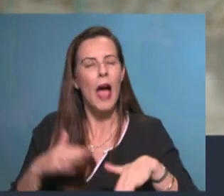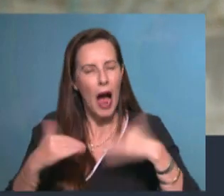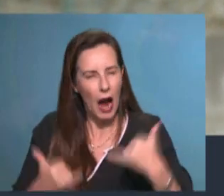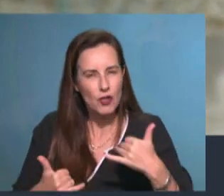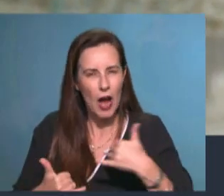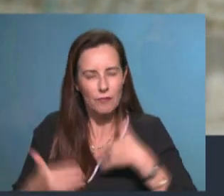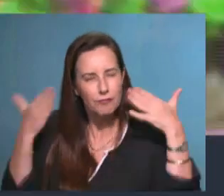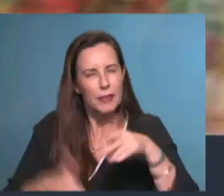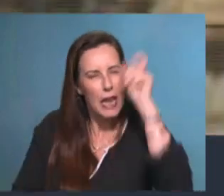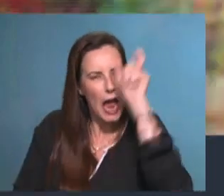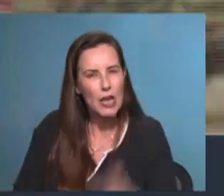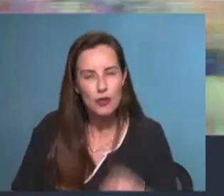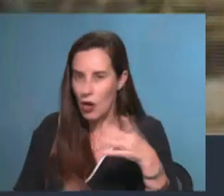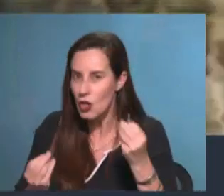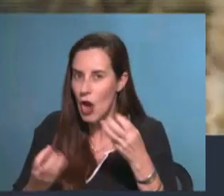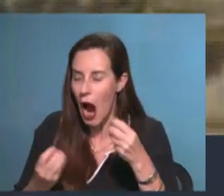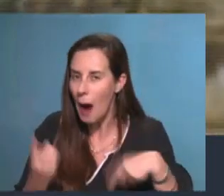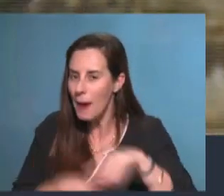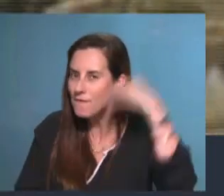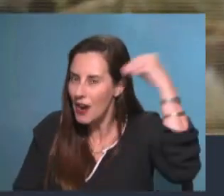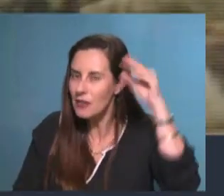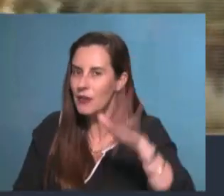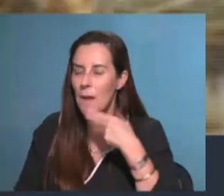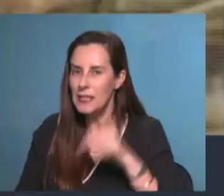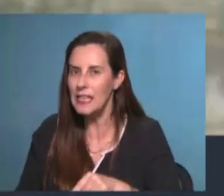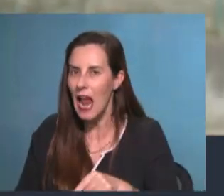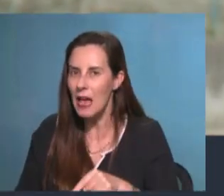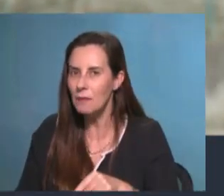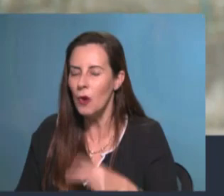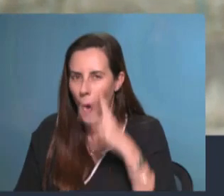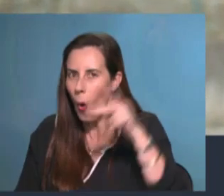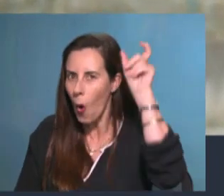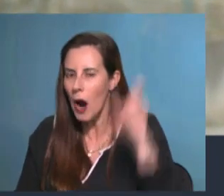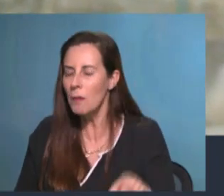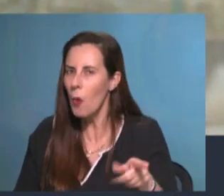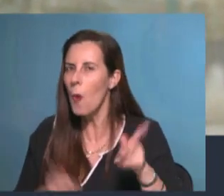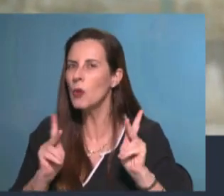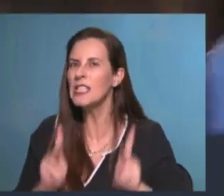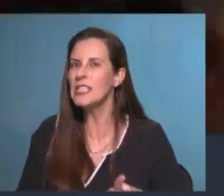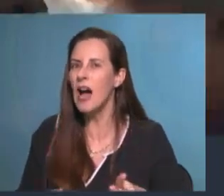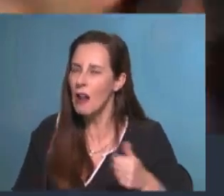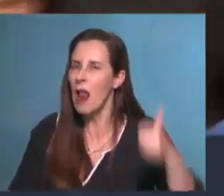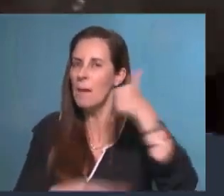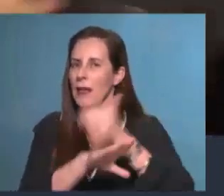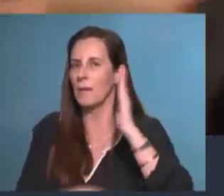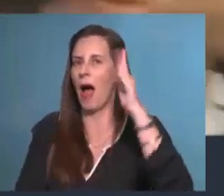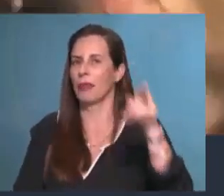נקדיש לאיש שרבים בקרב הפלסטינים וגם הישראלים רואים בו פוטנציאל למנהיג עתידי.